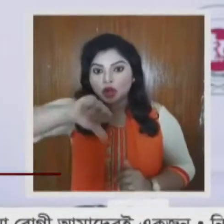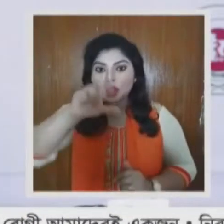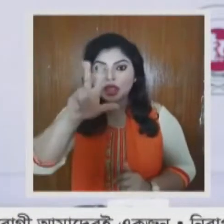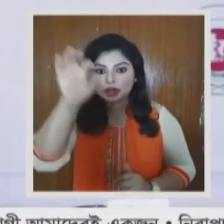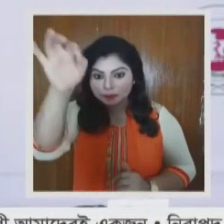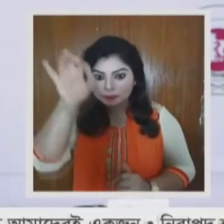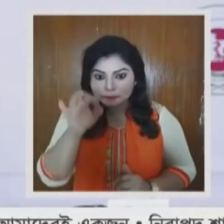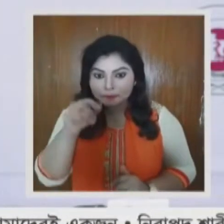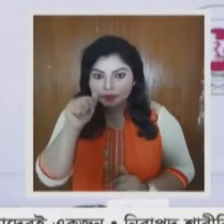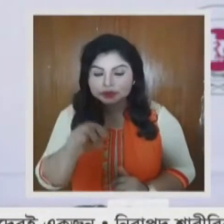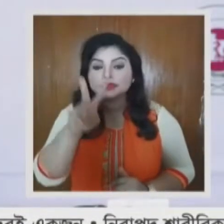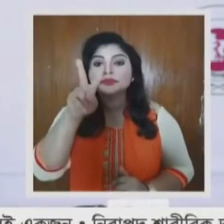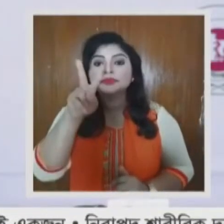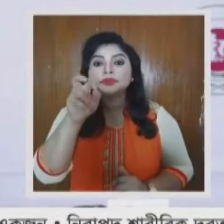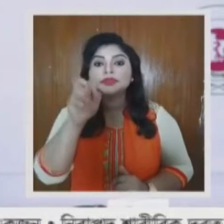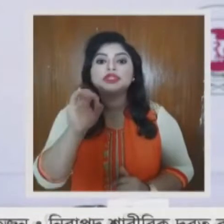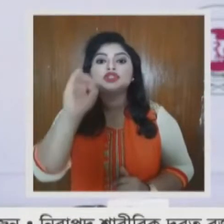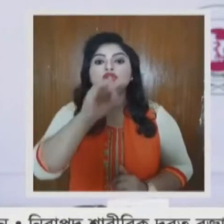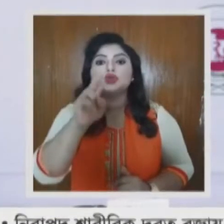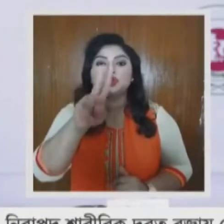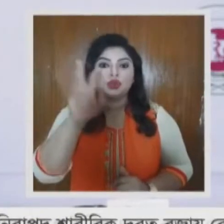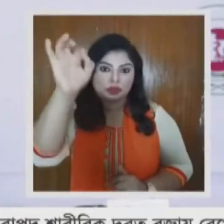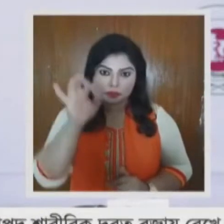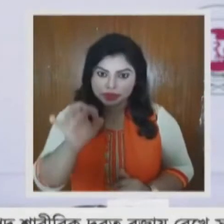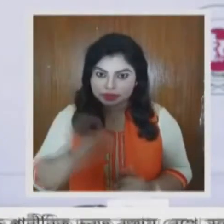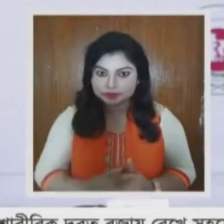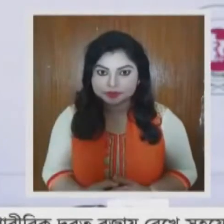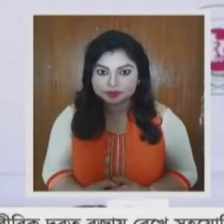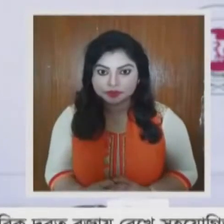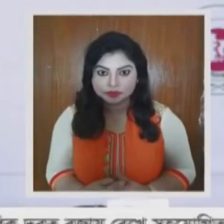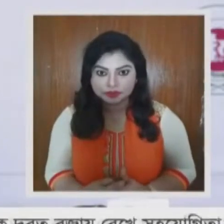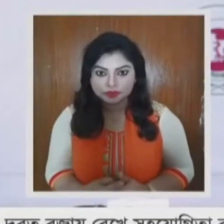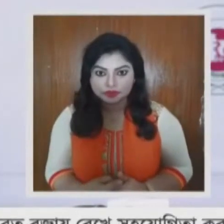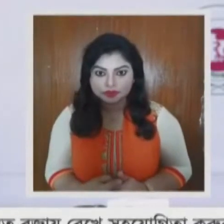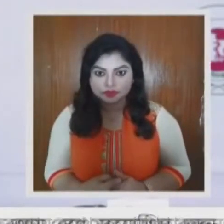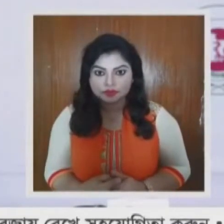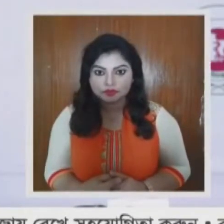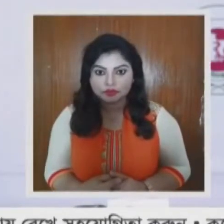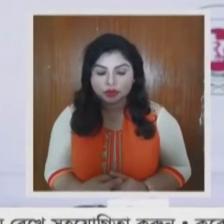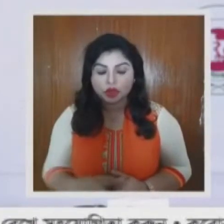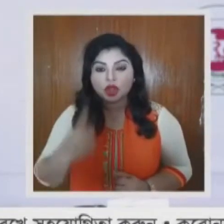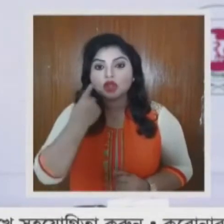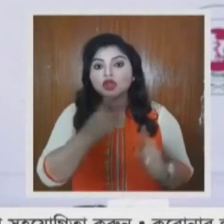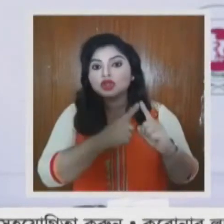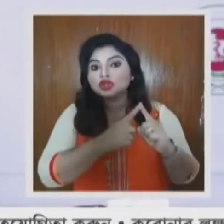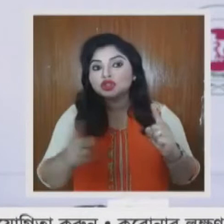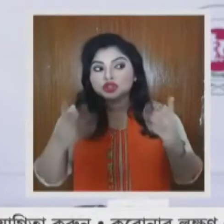237661 জন। 24 ঘন্টায় শনাক্তের হার 21.98% এবং এ পর্যন্ত শনাক্তের